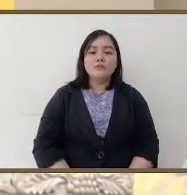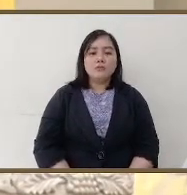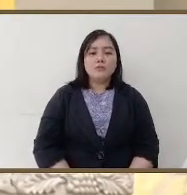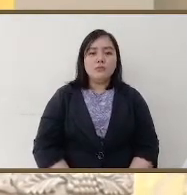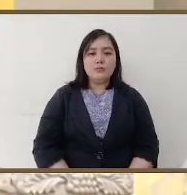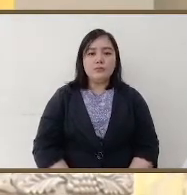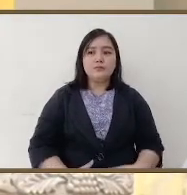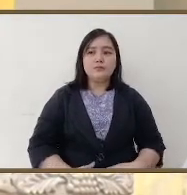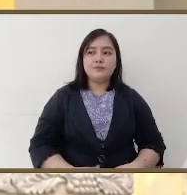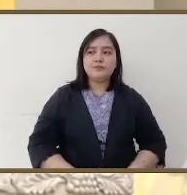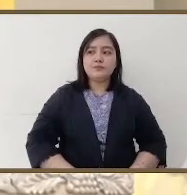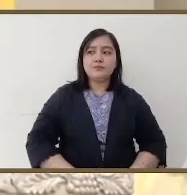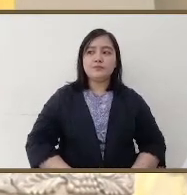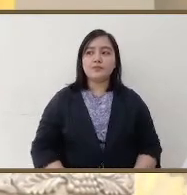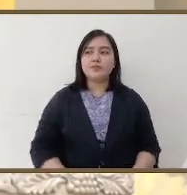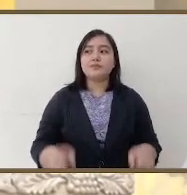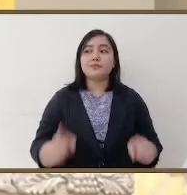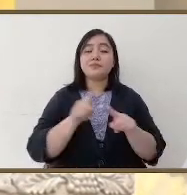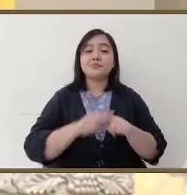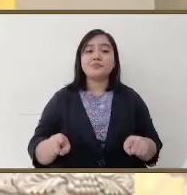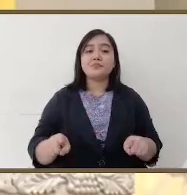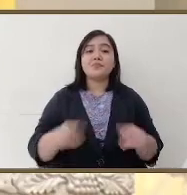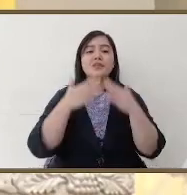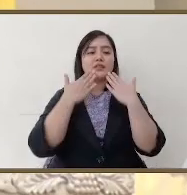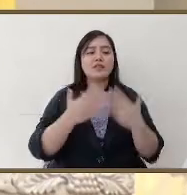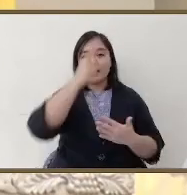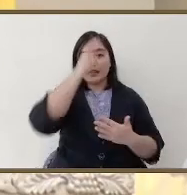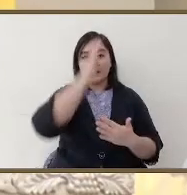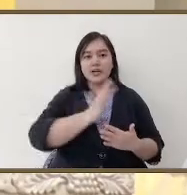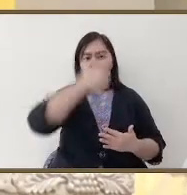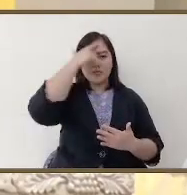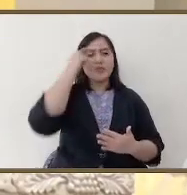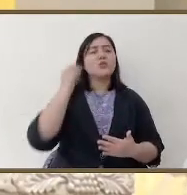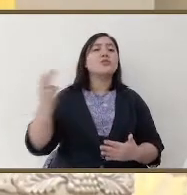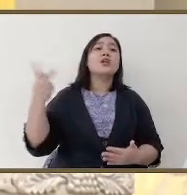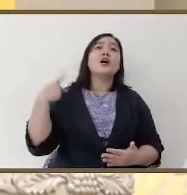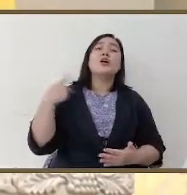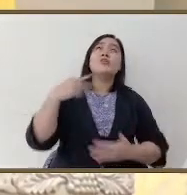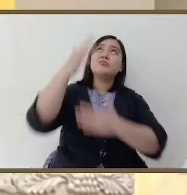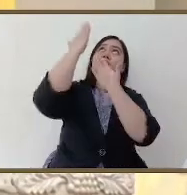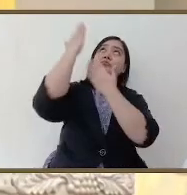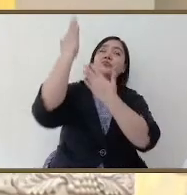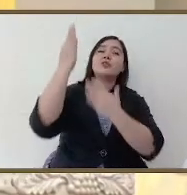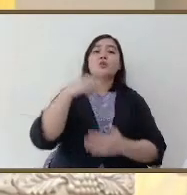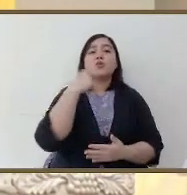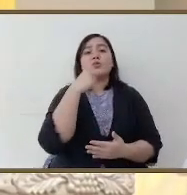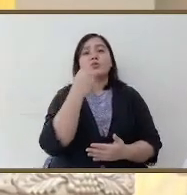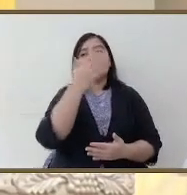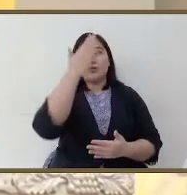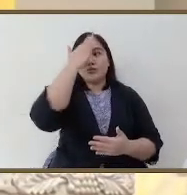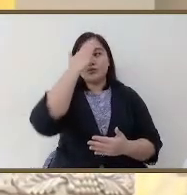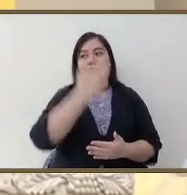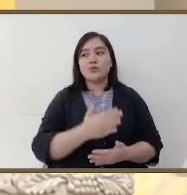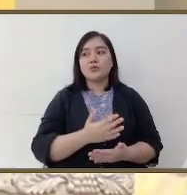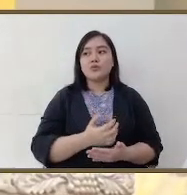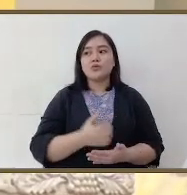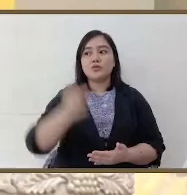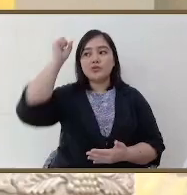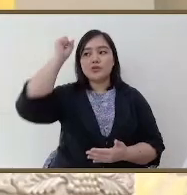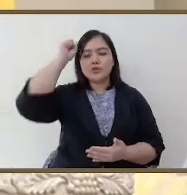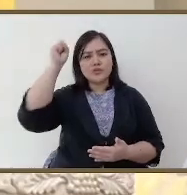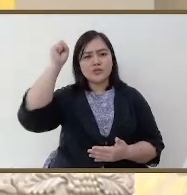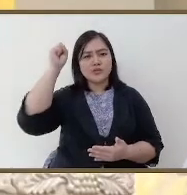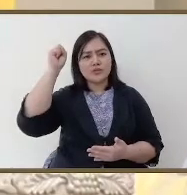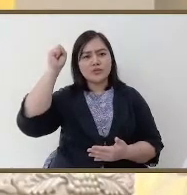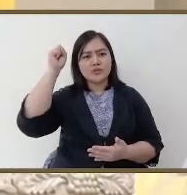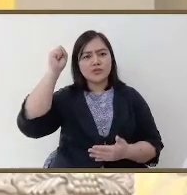But bless God, there's a God in heaven who knows his mind, who knows his being, who knows what is in his